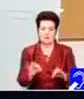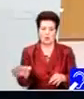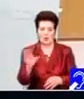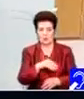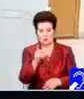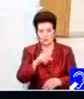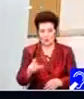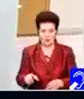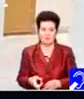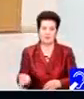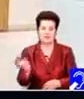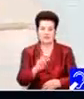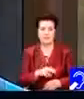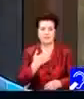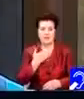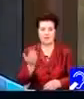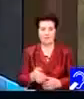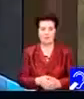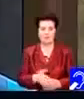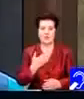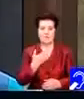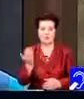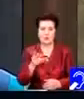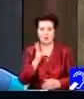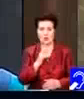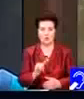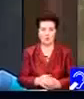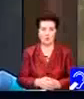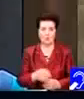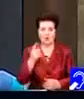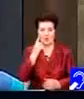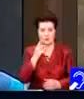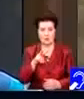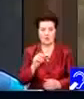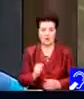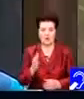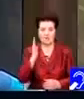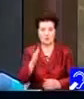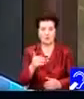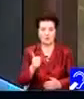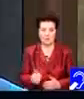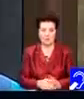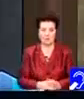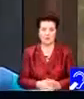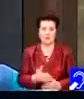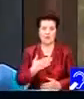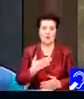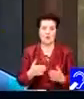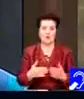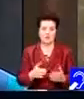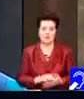locuitorii municipiului Chișinău să iasă la vot. Am votat cu gândul la un viitor mai bun la noi